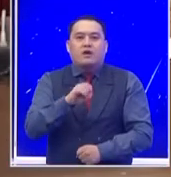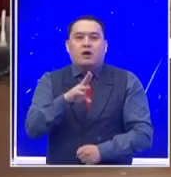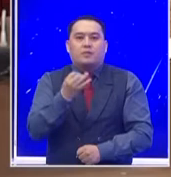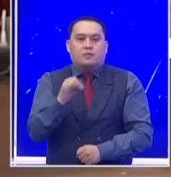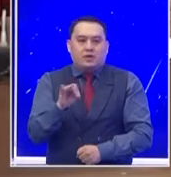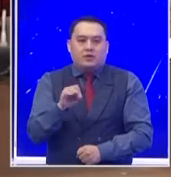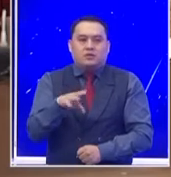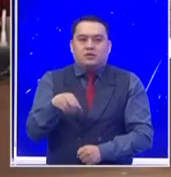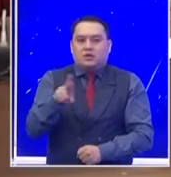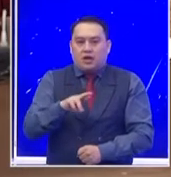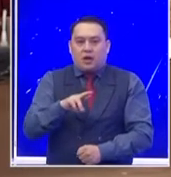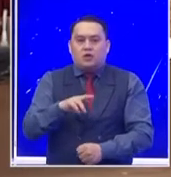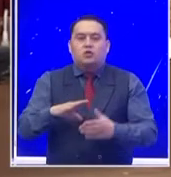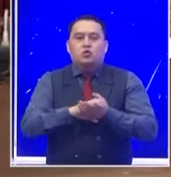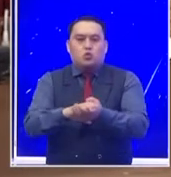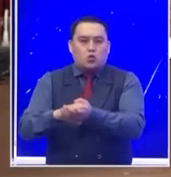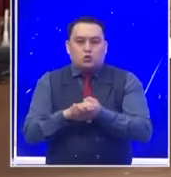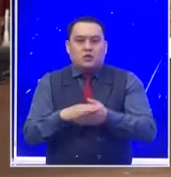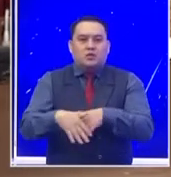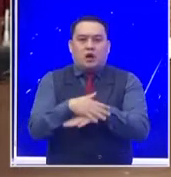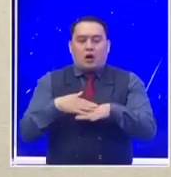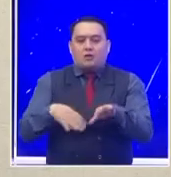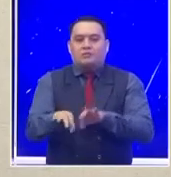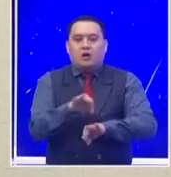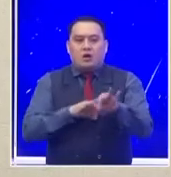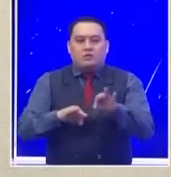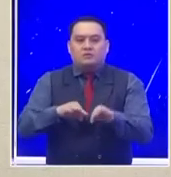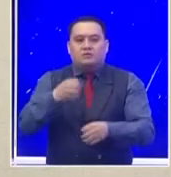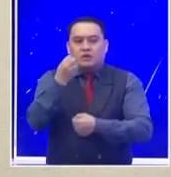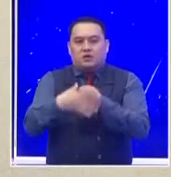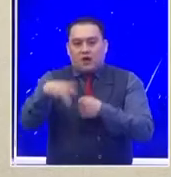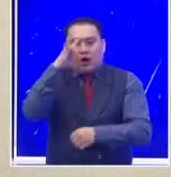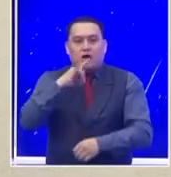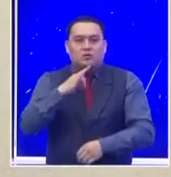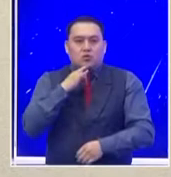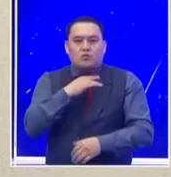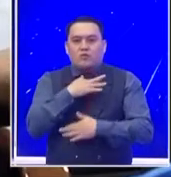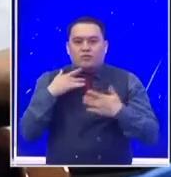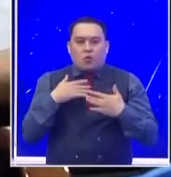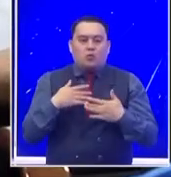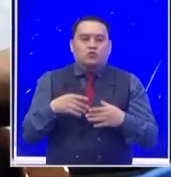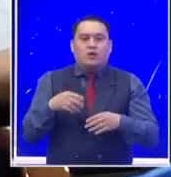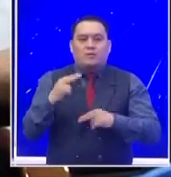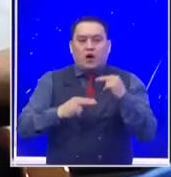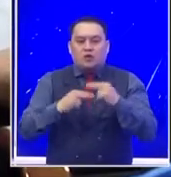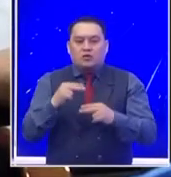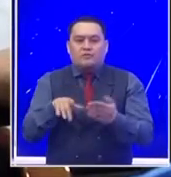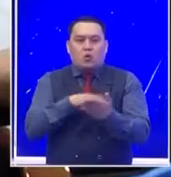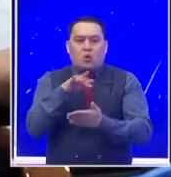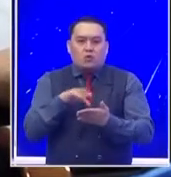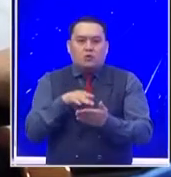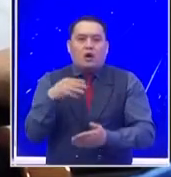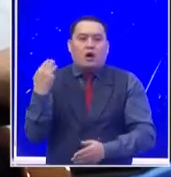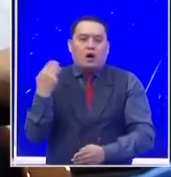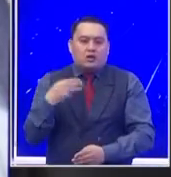дамаск в сирии монумент дружба народов здание конгресс холла в столице казахстана а также многофункциональный комплекс маяк в городе актау